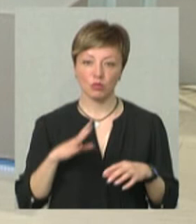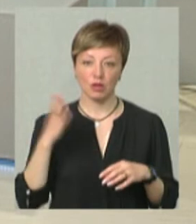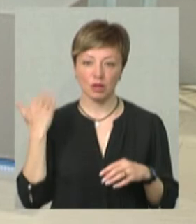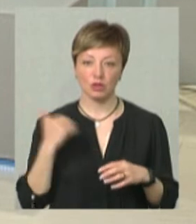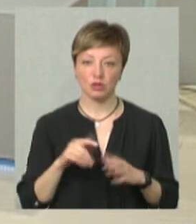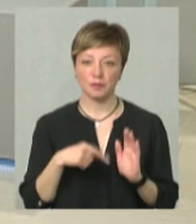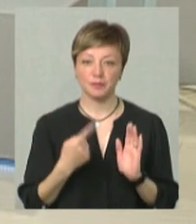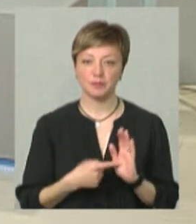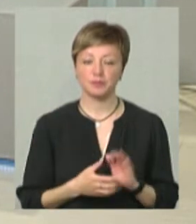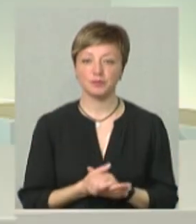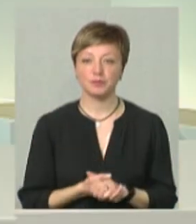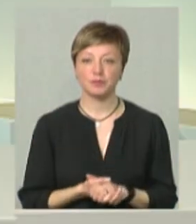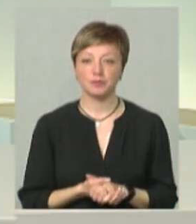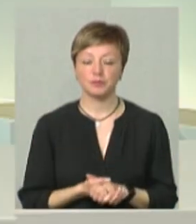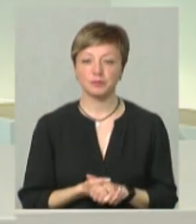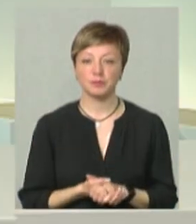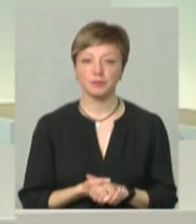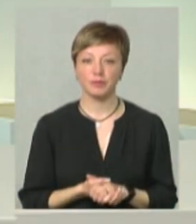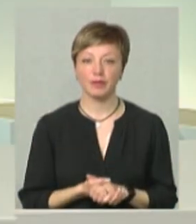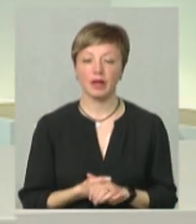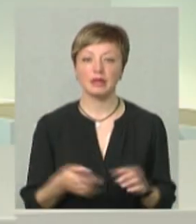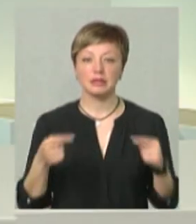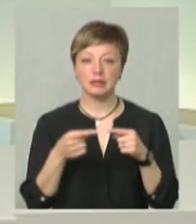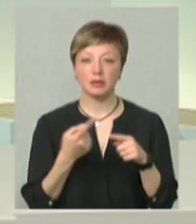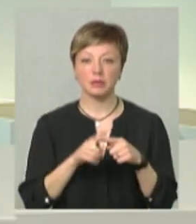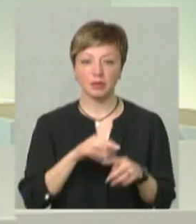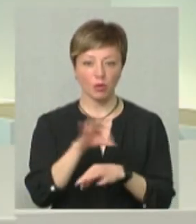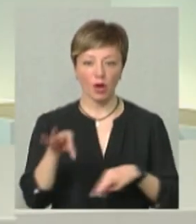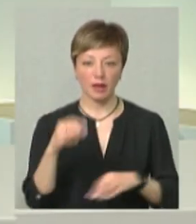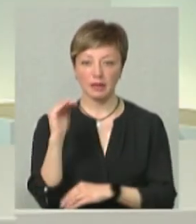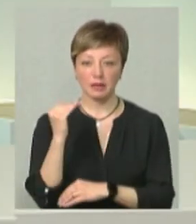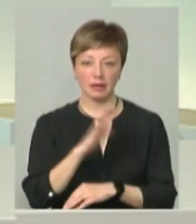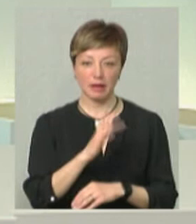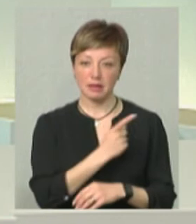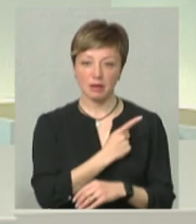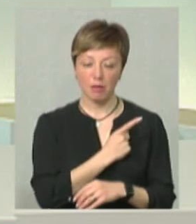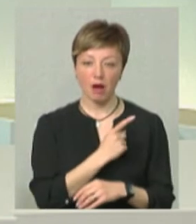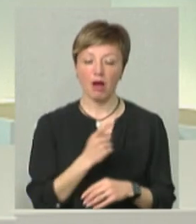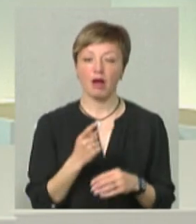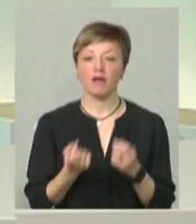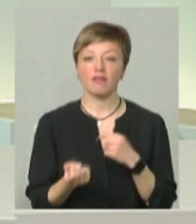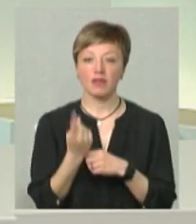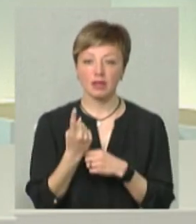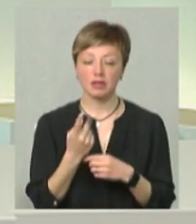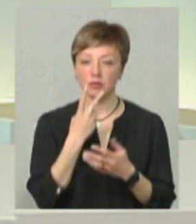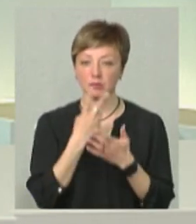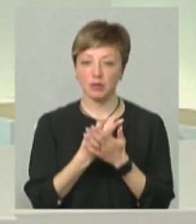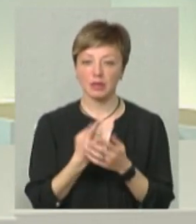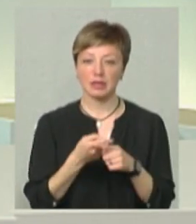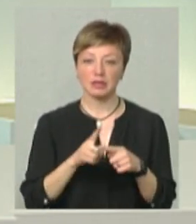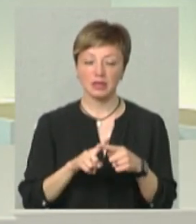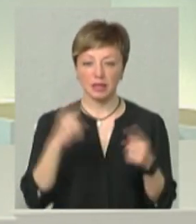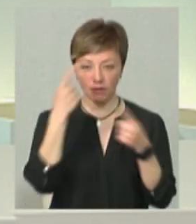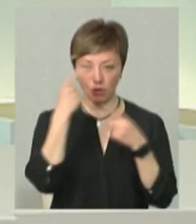вас раніше. Ну, саме ось цей проект «Дитина не сама», він якби виник на хвилі